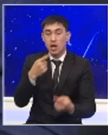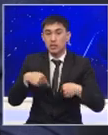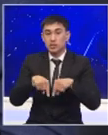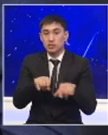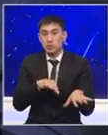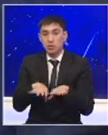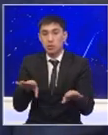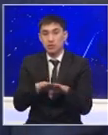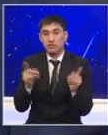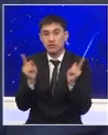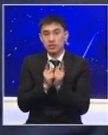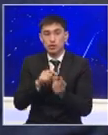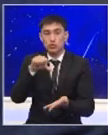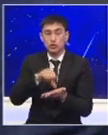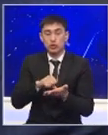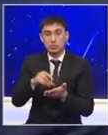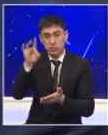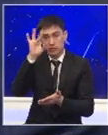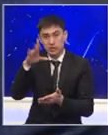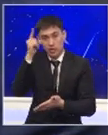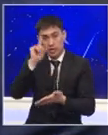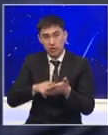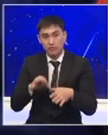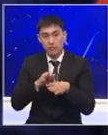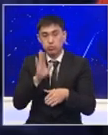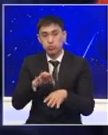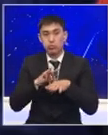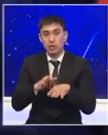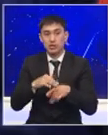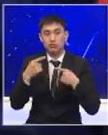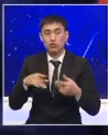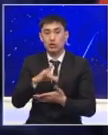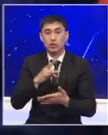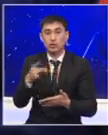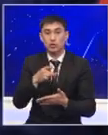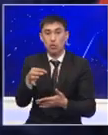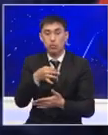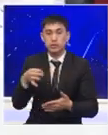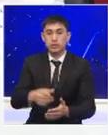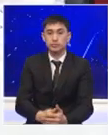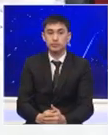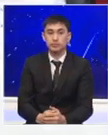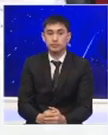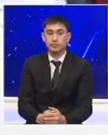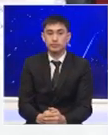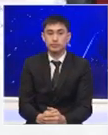мероприятия подобные встречи с участием известных религиоведов будут проходить в других районах области